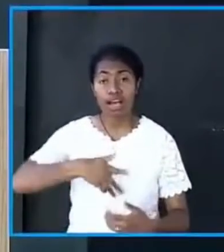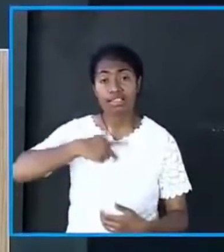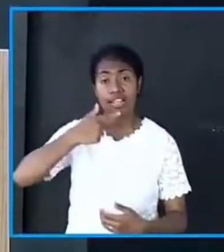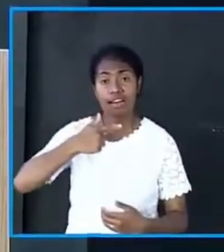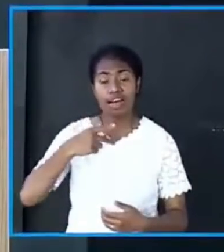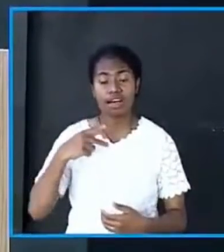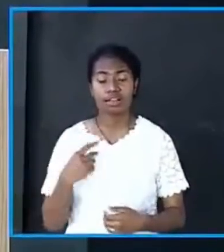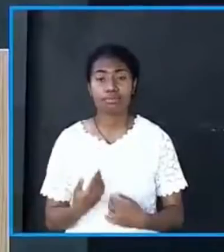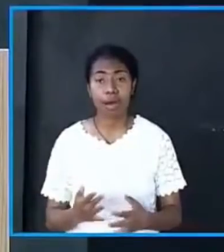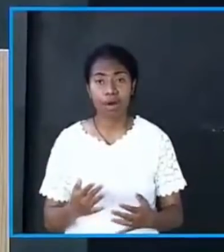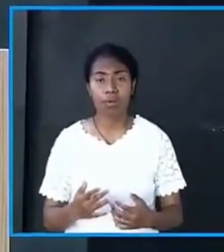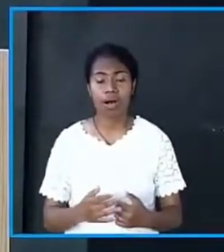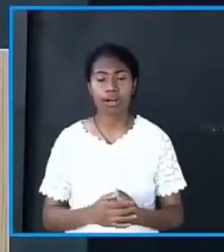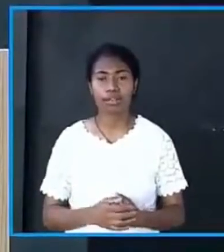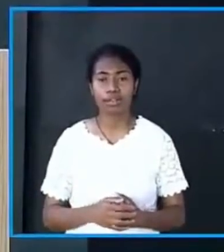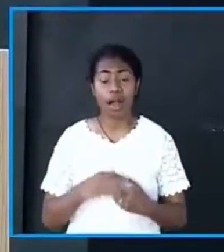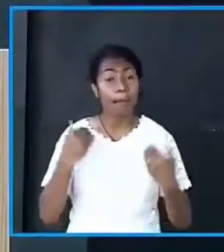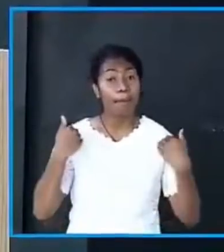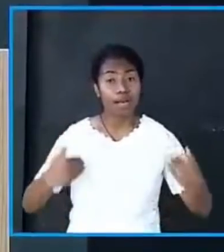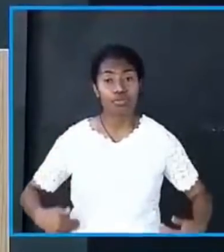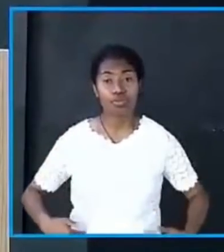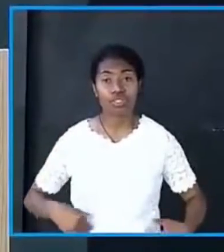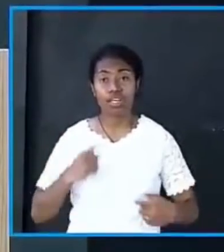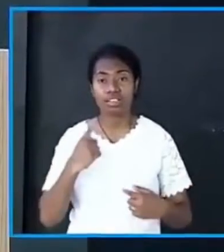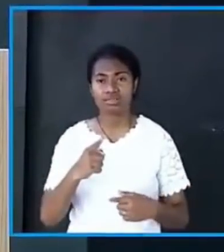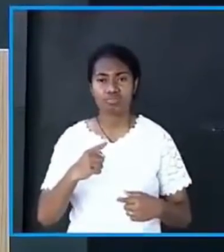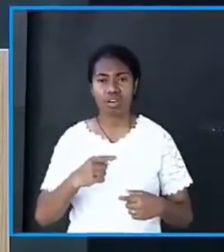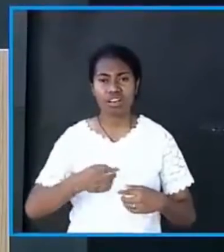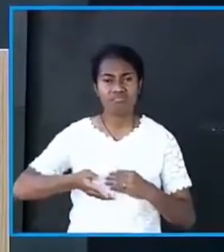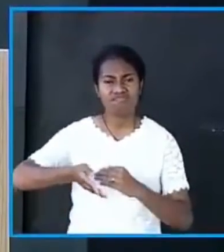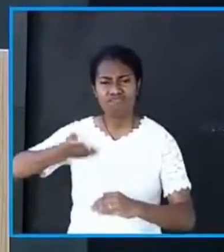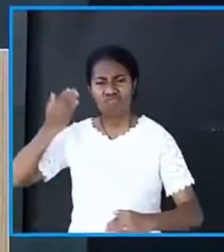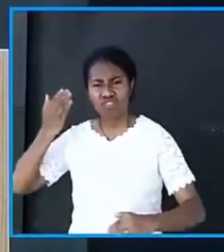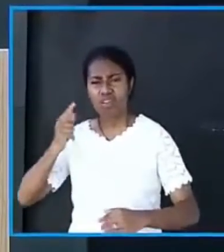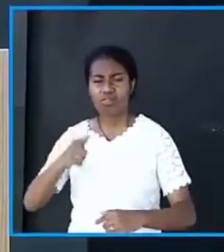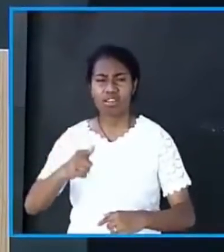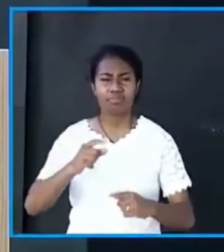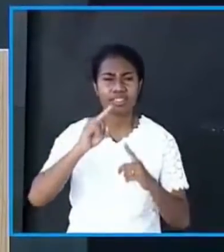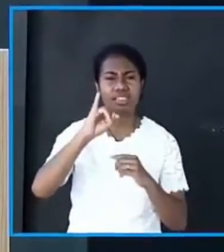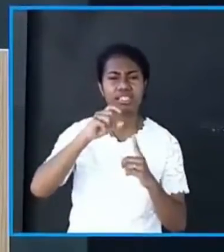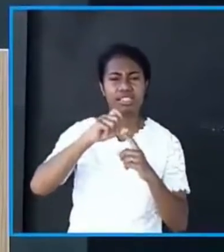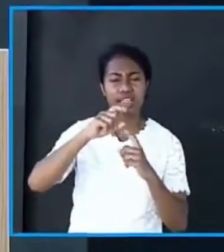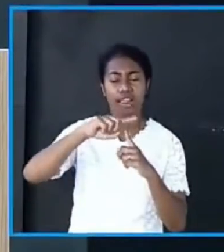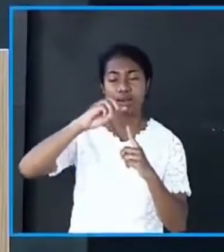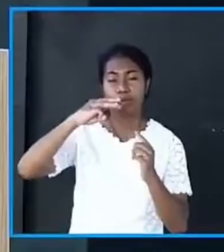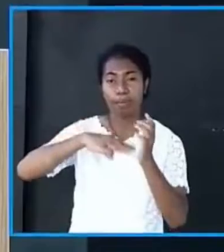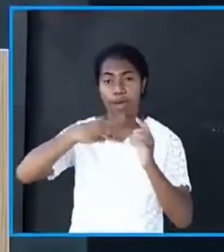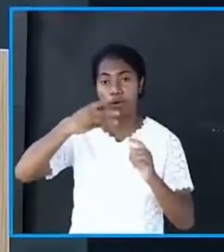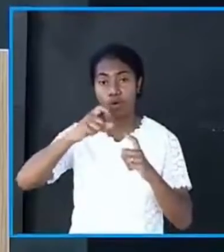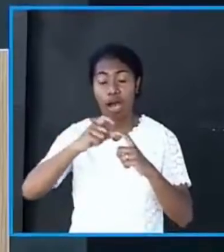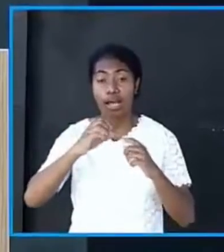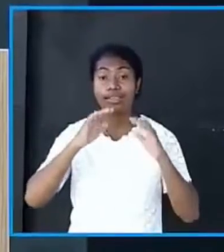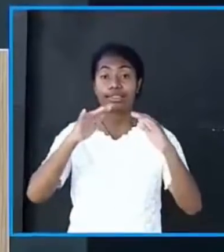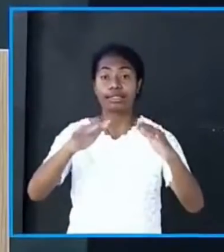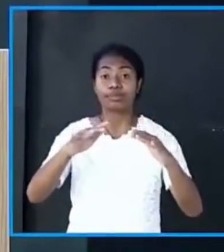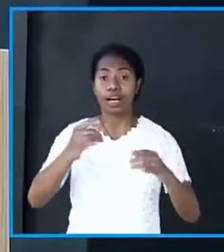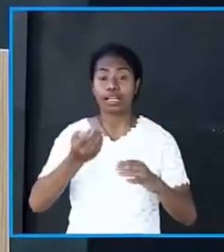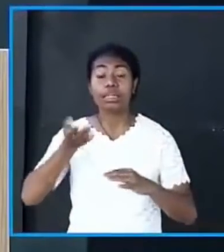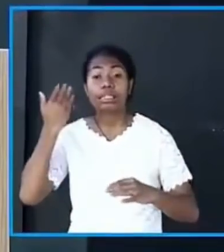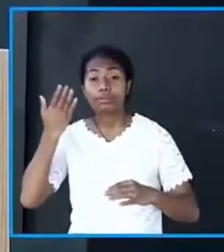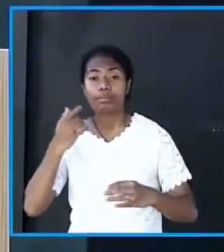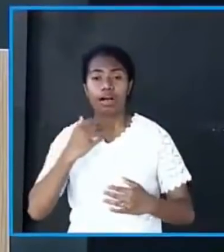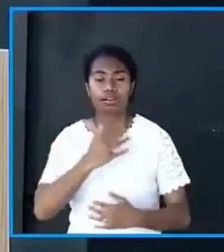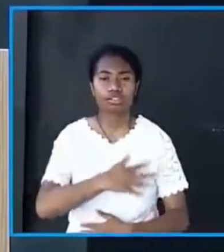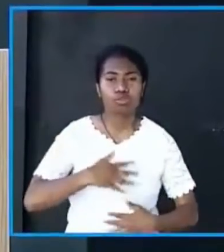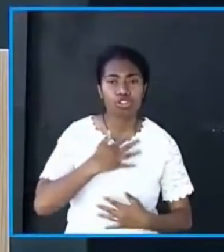bahwa manusia jauh lebih istimewa diciptakan ketimbang ciptaan